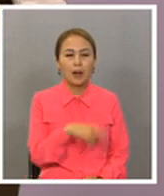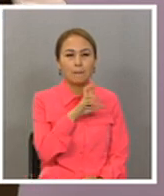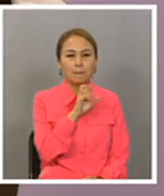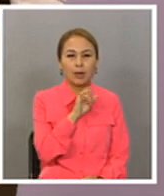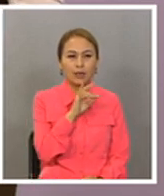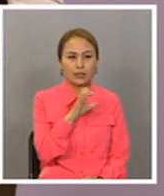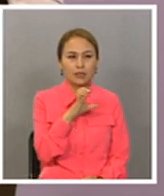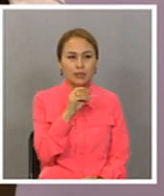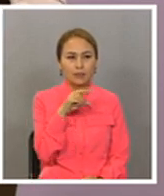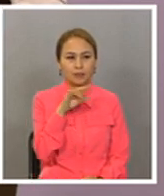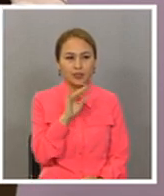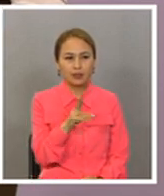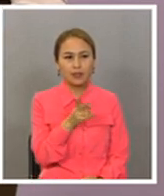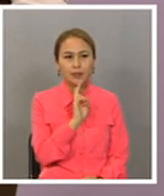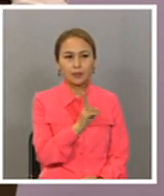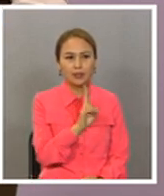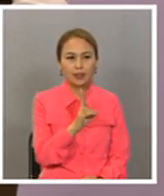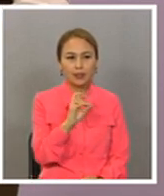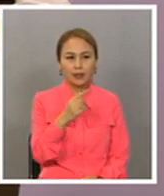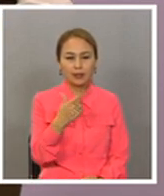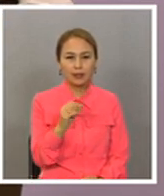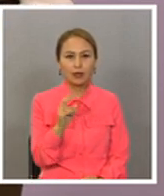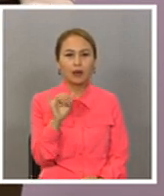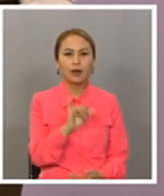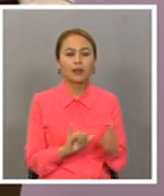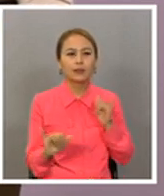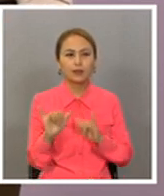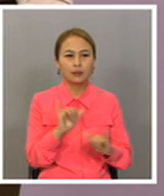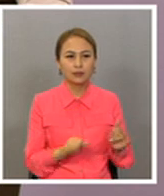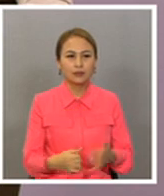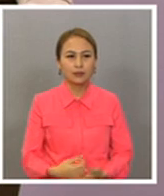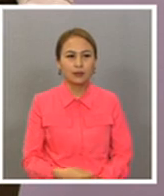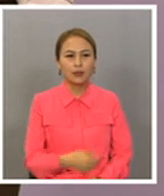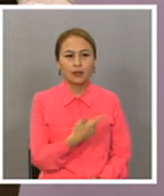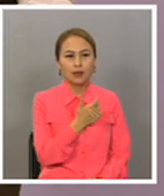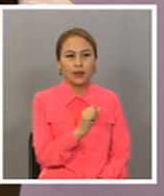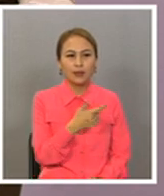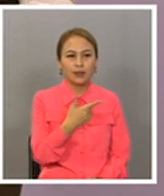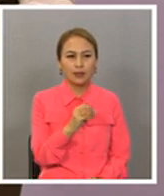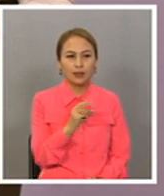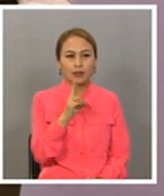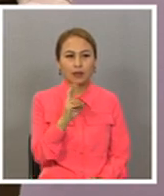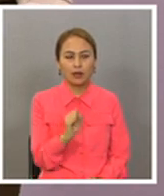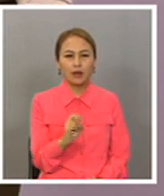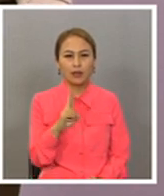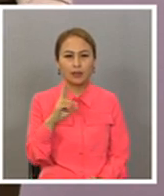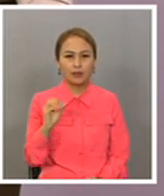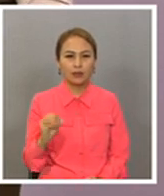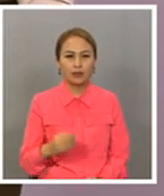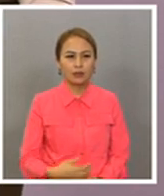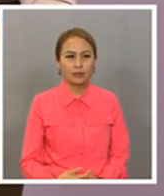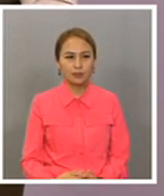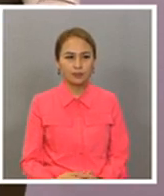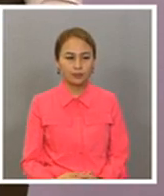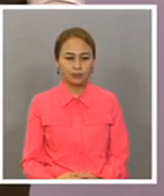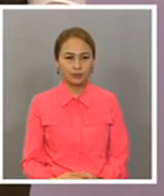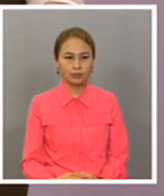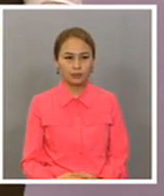септік. Кімге, неге, қайда? Ға-ге,